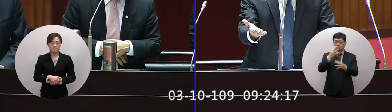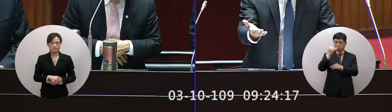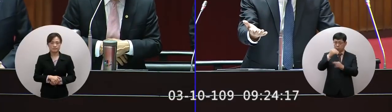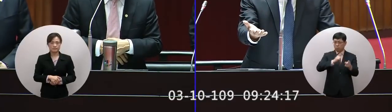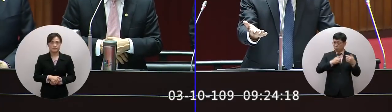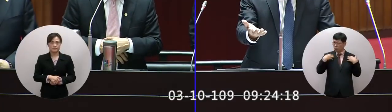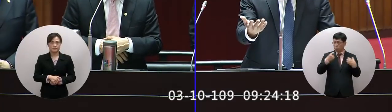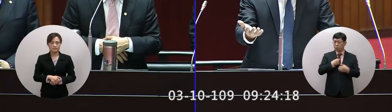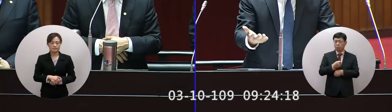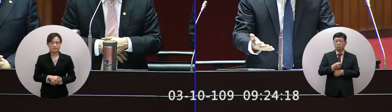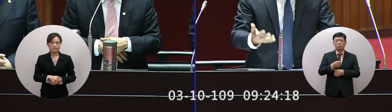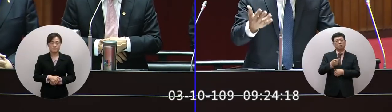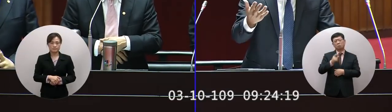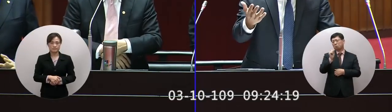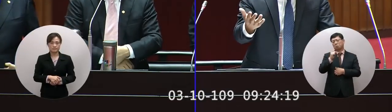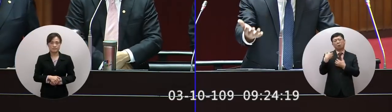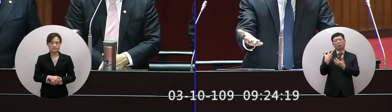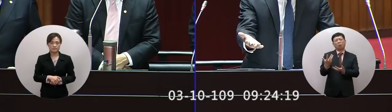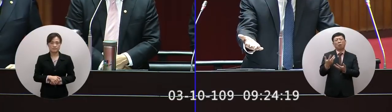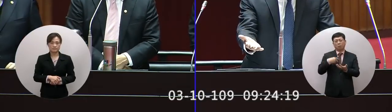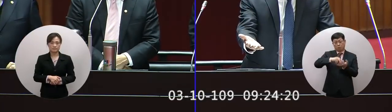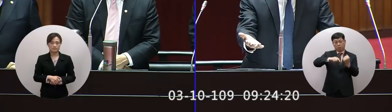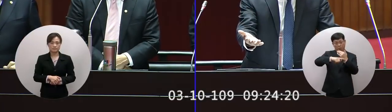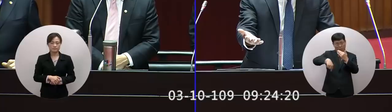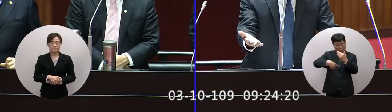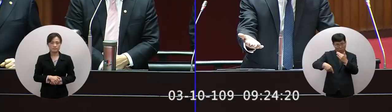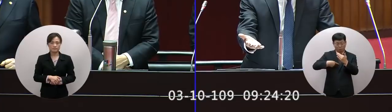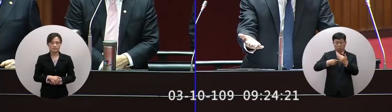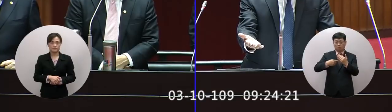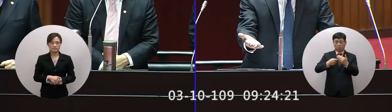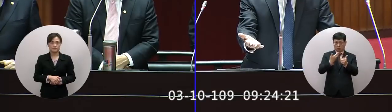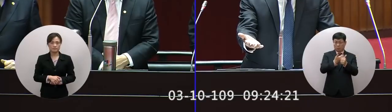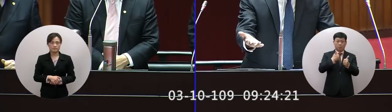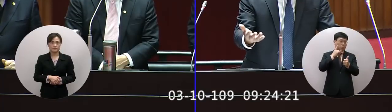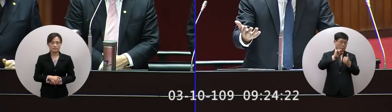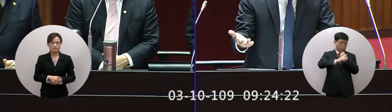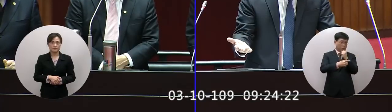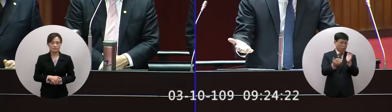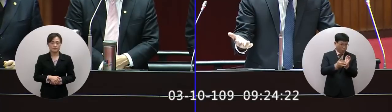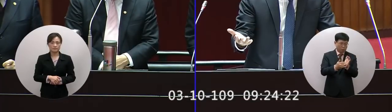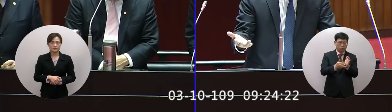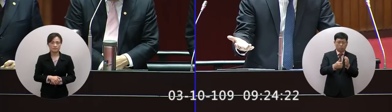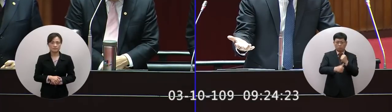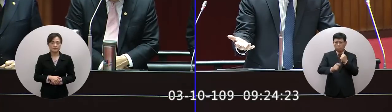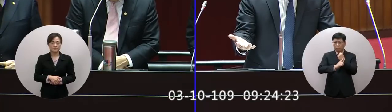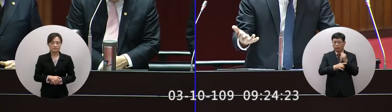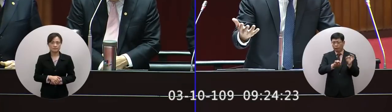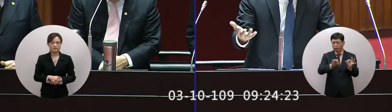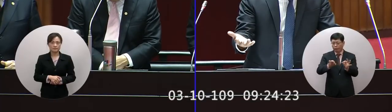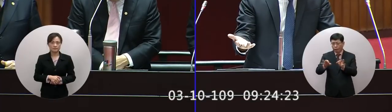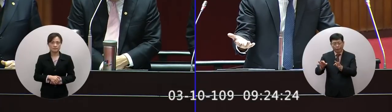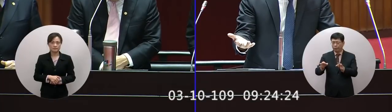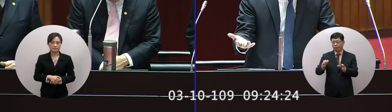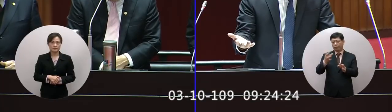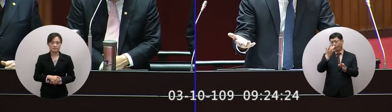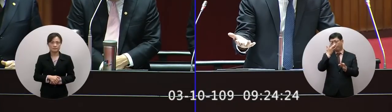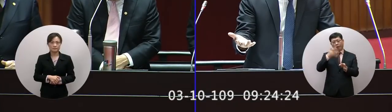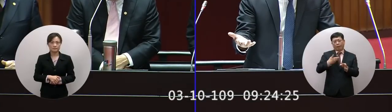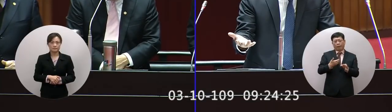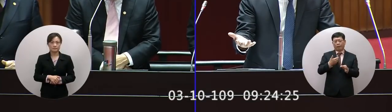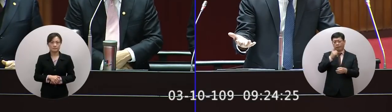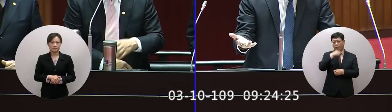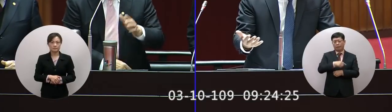是你该做的哦。你不能说立法院办这个给你母法了，结果执法一直拖，不知道拖到什么时